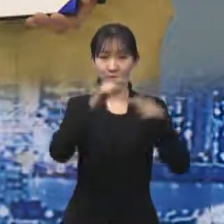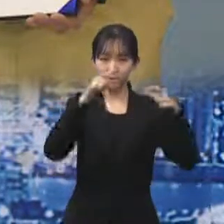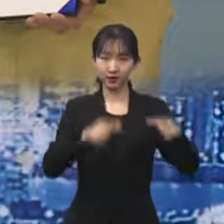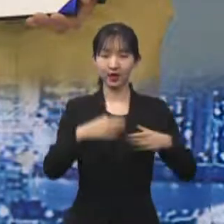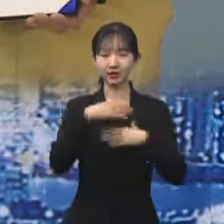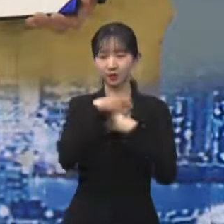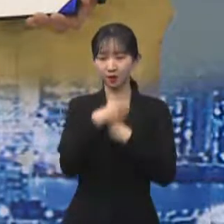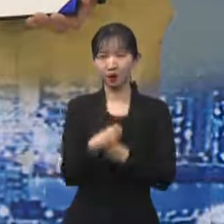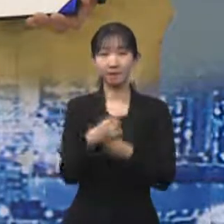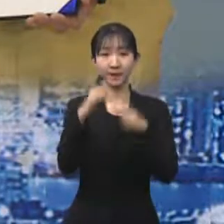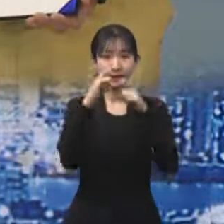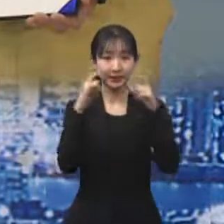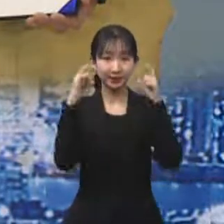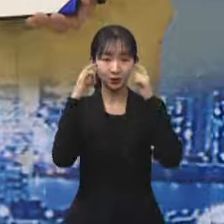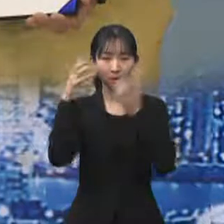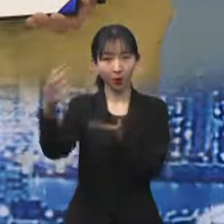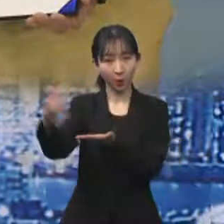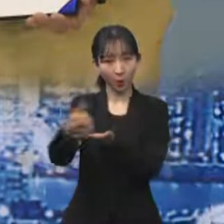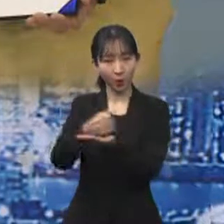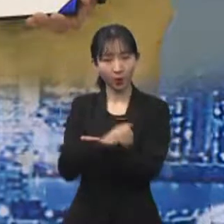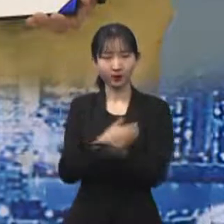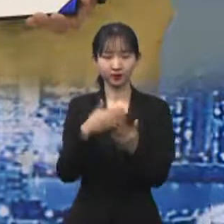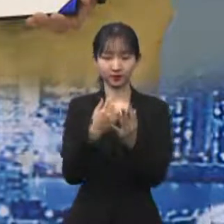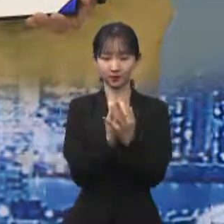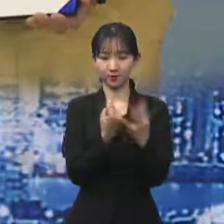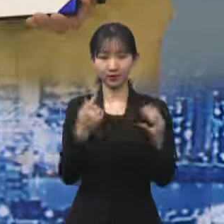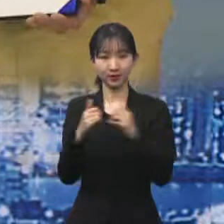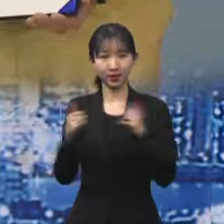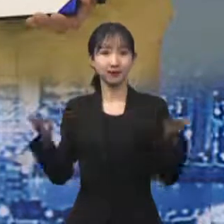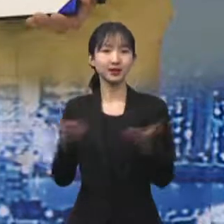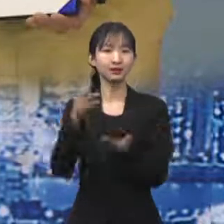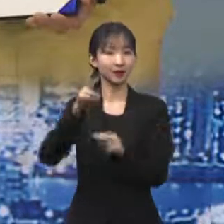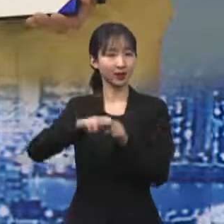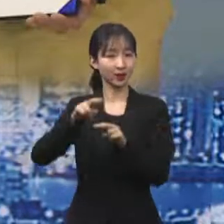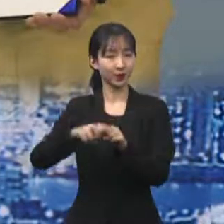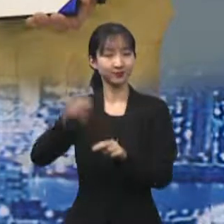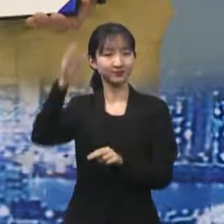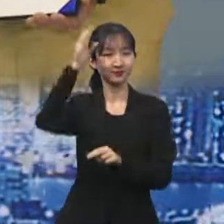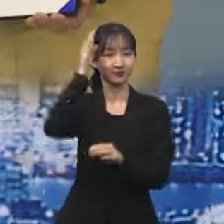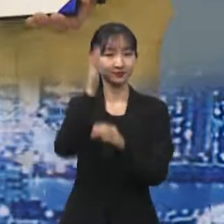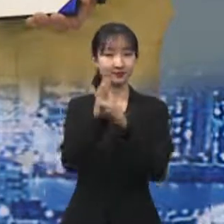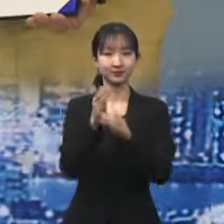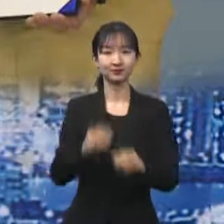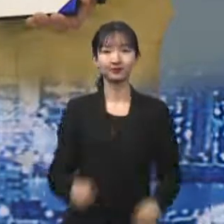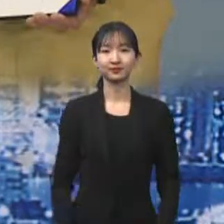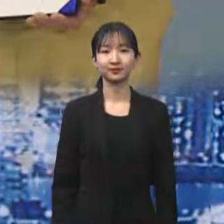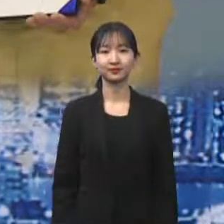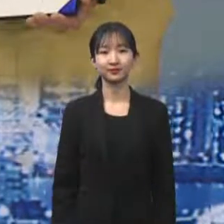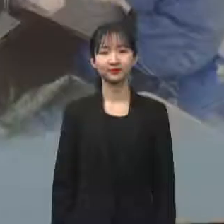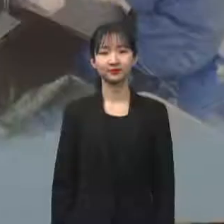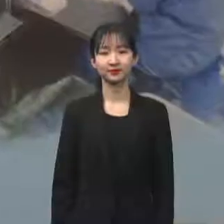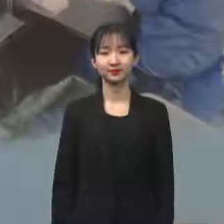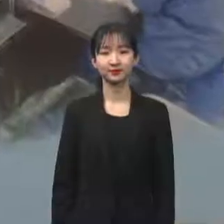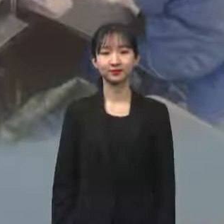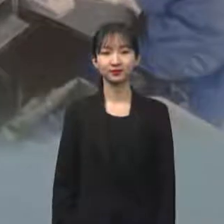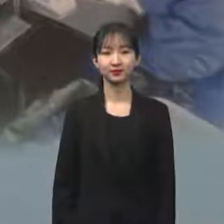마스크 확보뿐만 아니라 취약계층의 일자리 확보까지 기대하고 있습니다. 원태규 기자의 보도입니다.